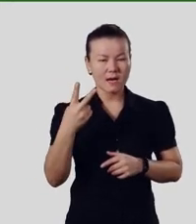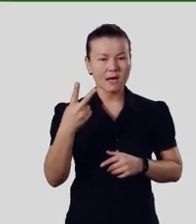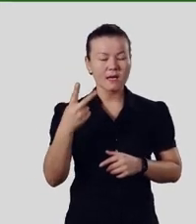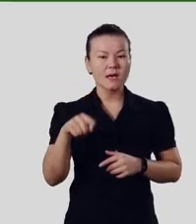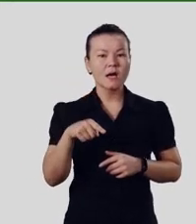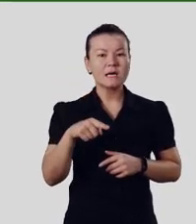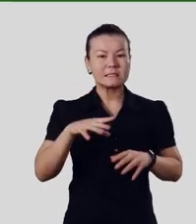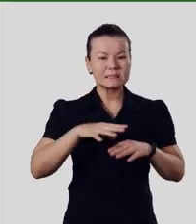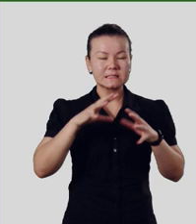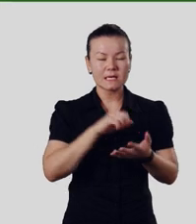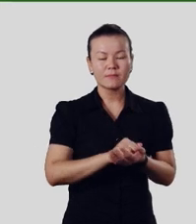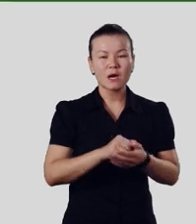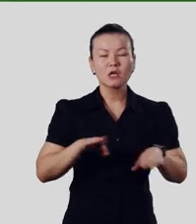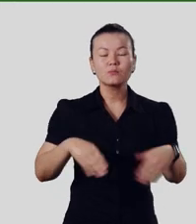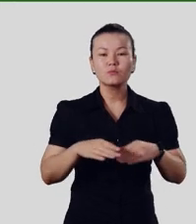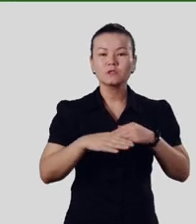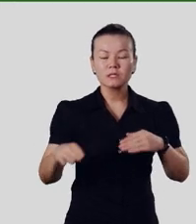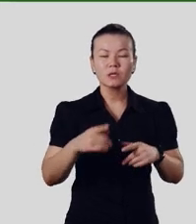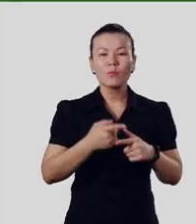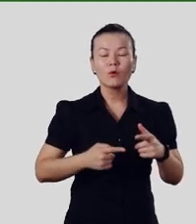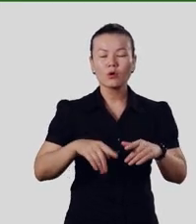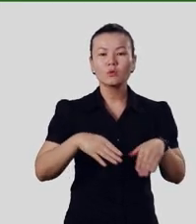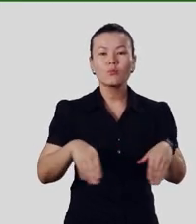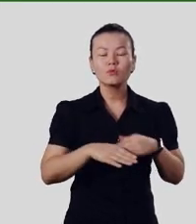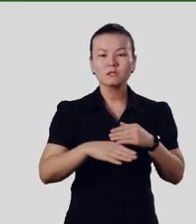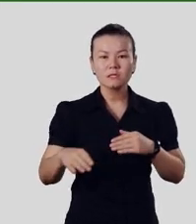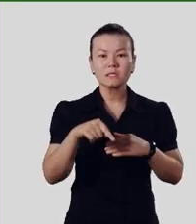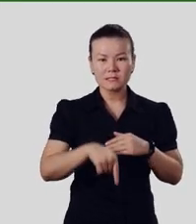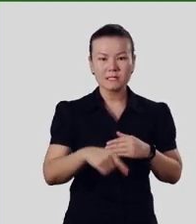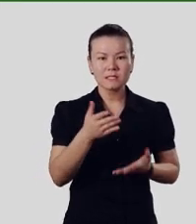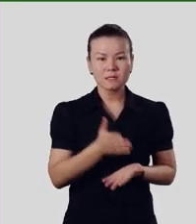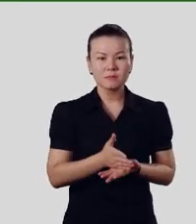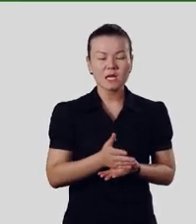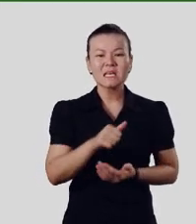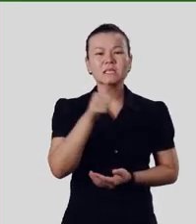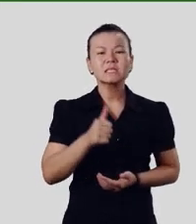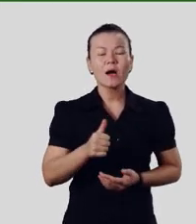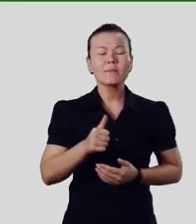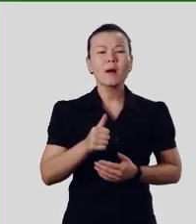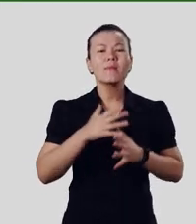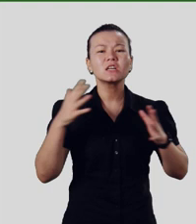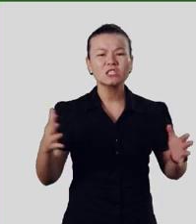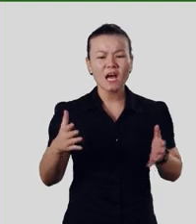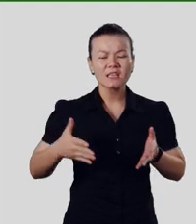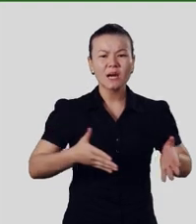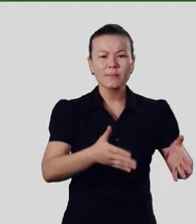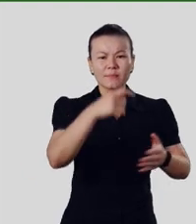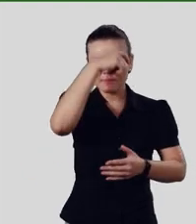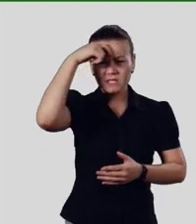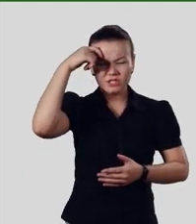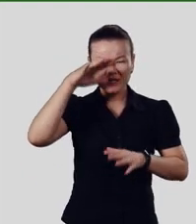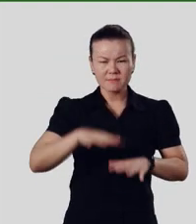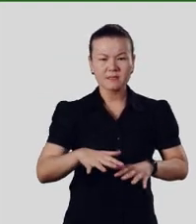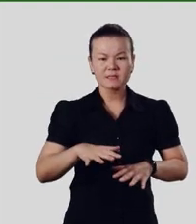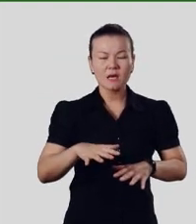занимают пустыни и полупустыни. Здесь расположена самая большая тропическая пустыня мира –